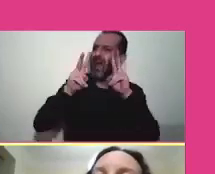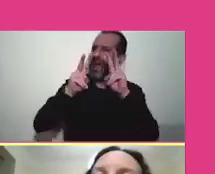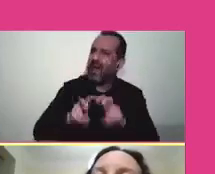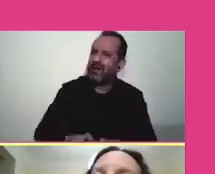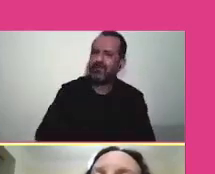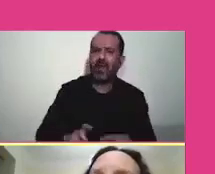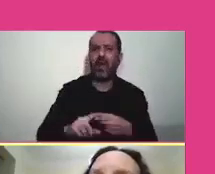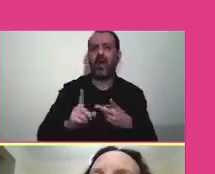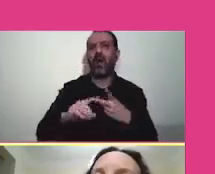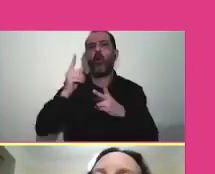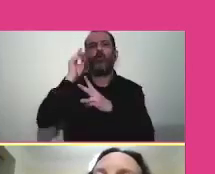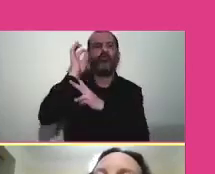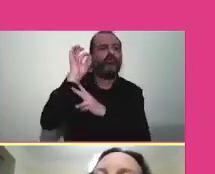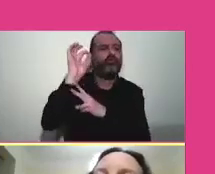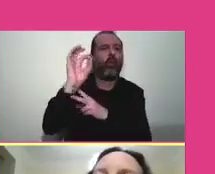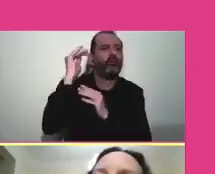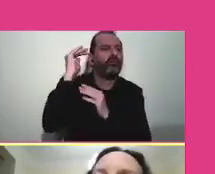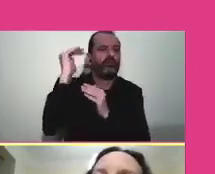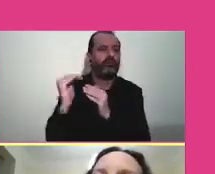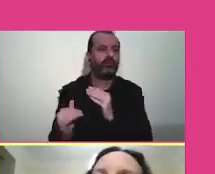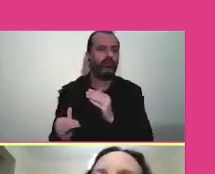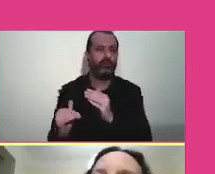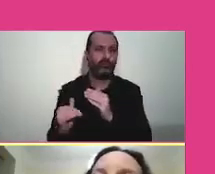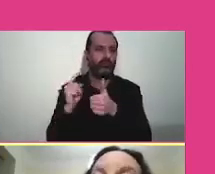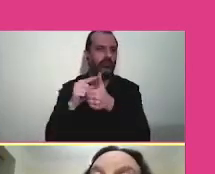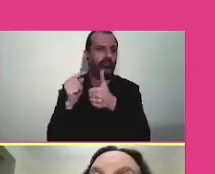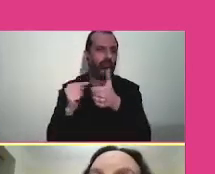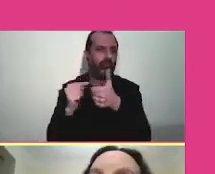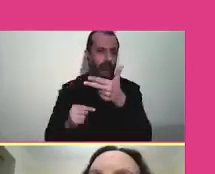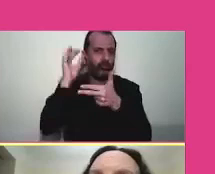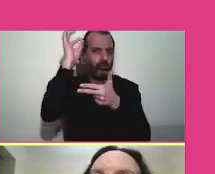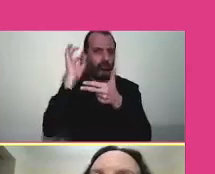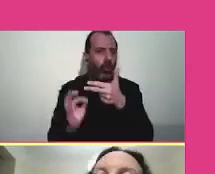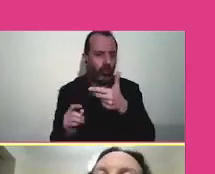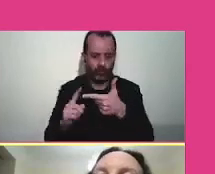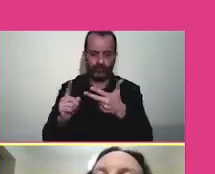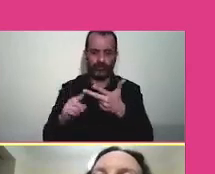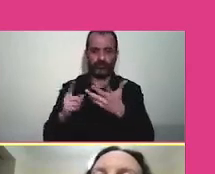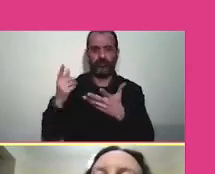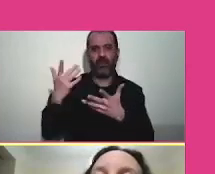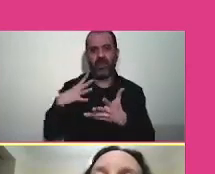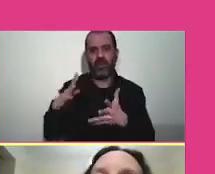ευρύτερα τους στόχους του προγράμματος και τους σκοπούς που είχαμε,